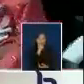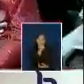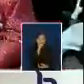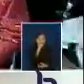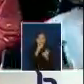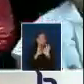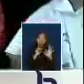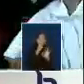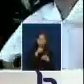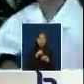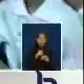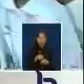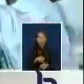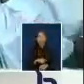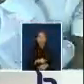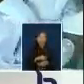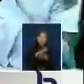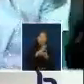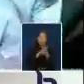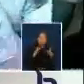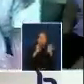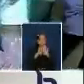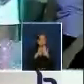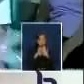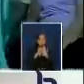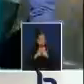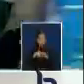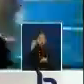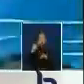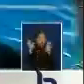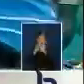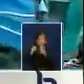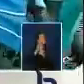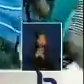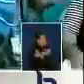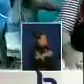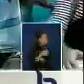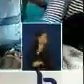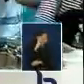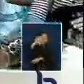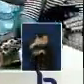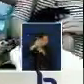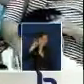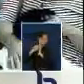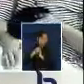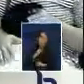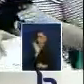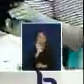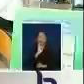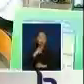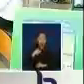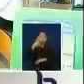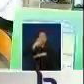อนการตัดสินใจในการปิดโรงเรียนต้องมีการแจ้งทางจังหวัดแจ้งทาง ไม่ต้องเลยครับผู้อำนวยการโรงเรียนปิดได้เลยตามหน้าอำนาจหน้า